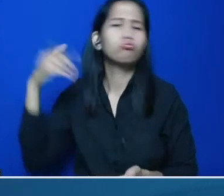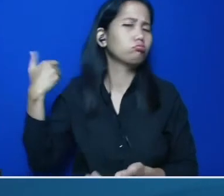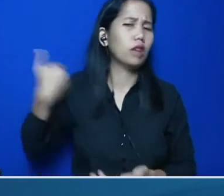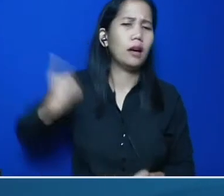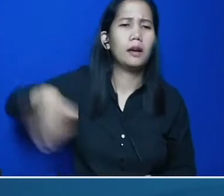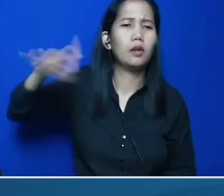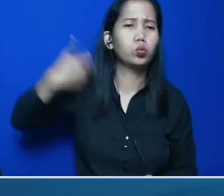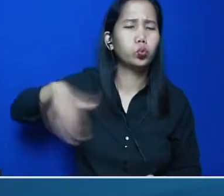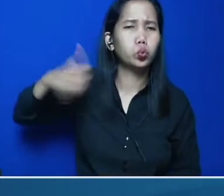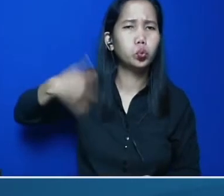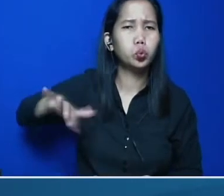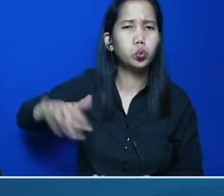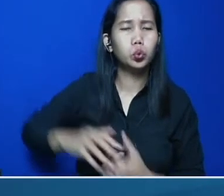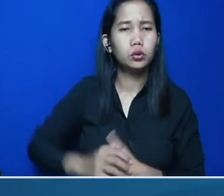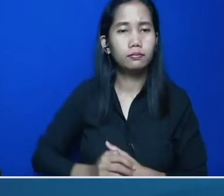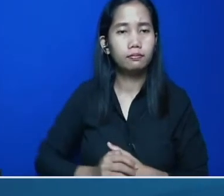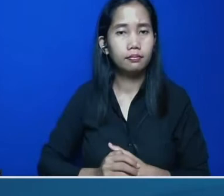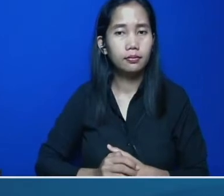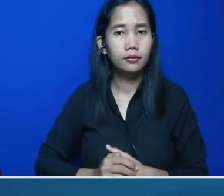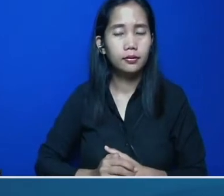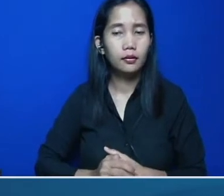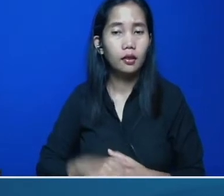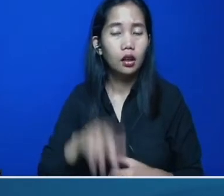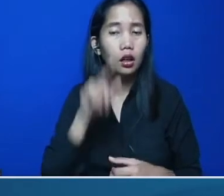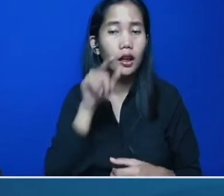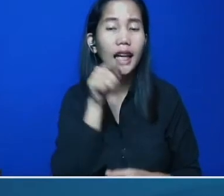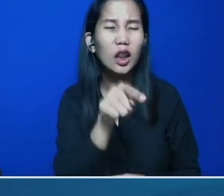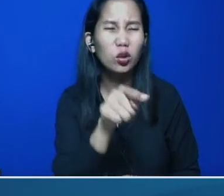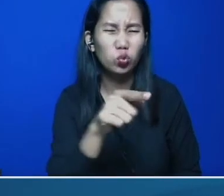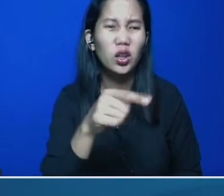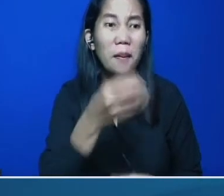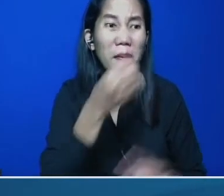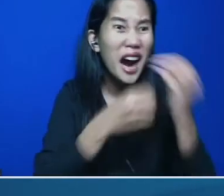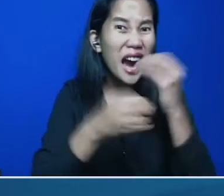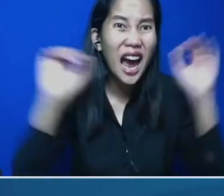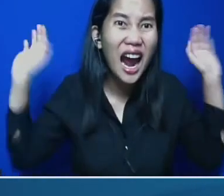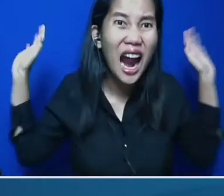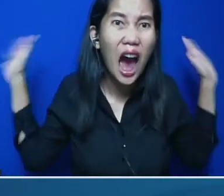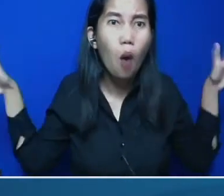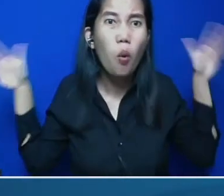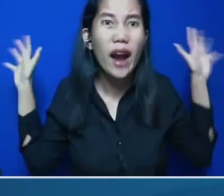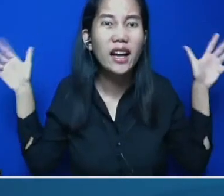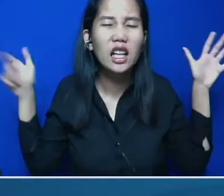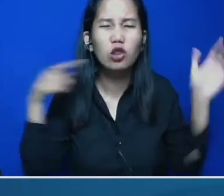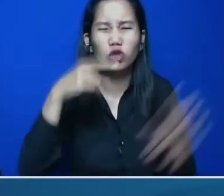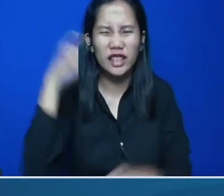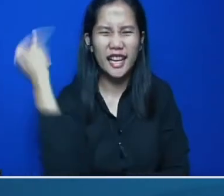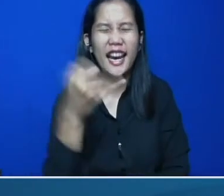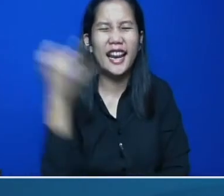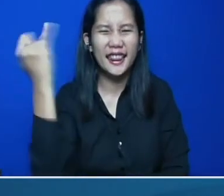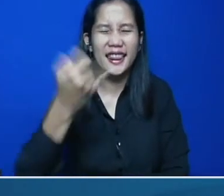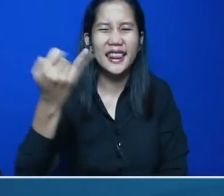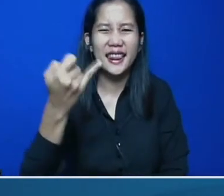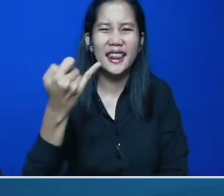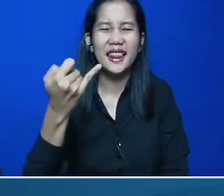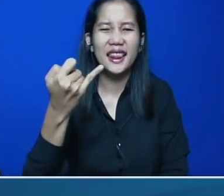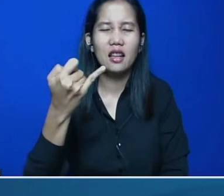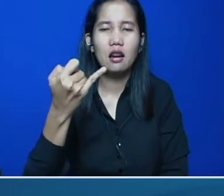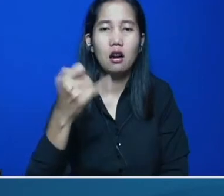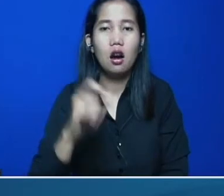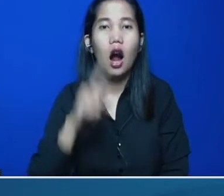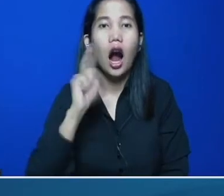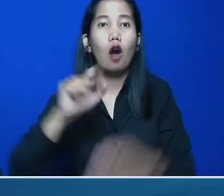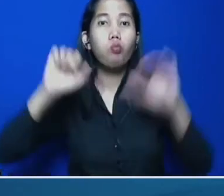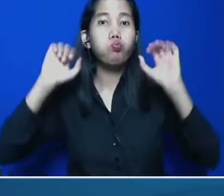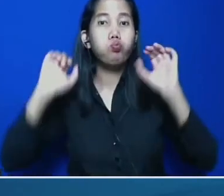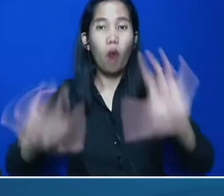kejahatan ini ada banyak kisah yang salah dimengerti di dalam kisah Pasal 10